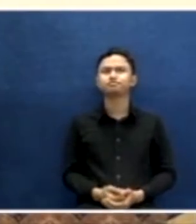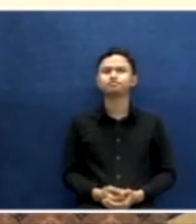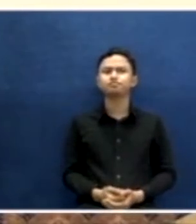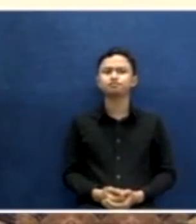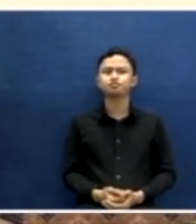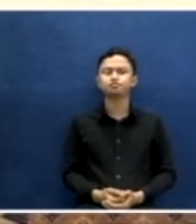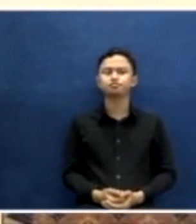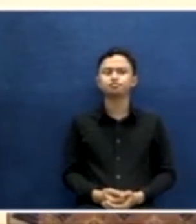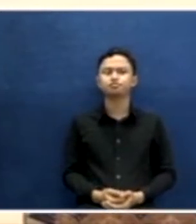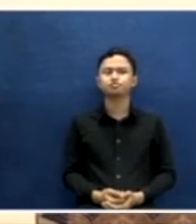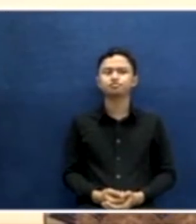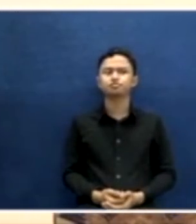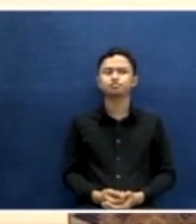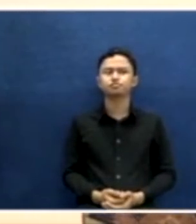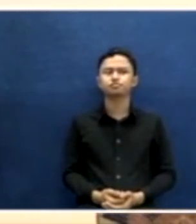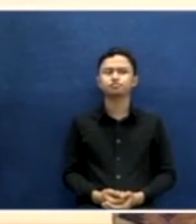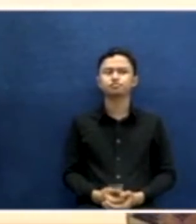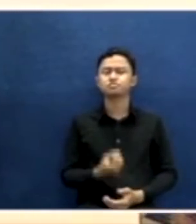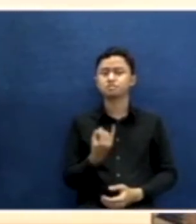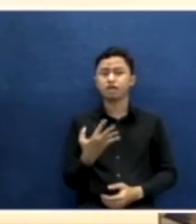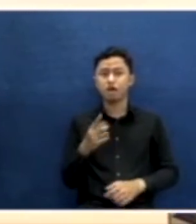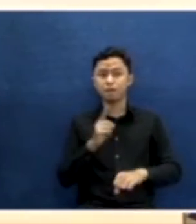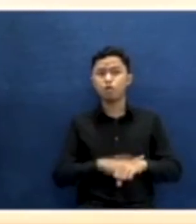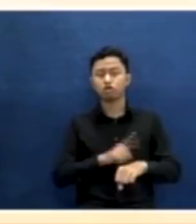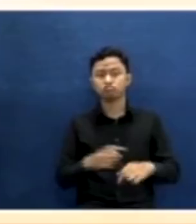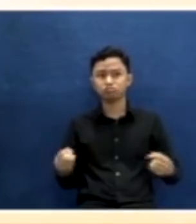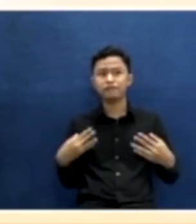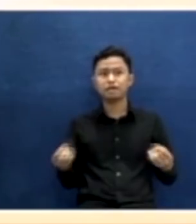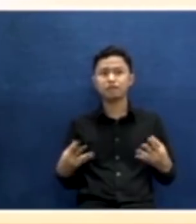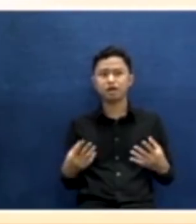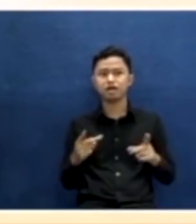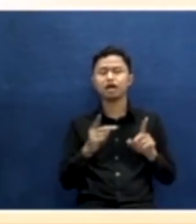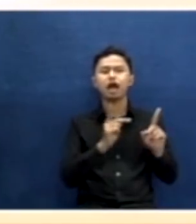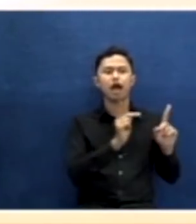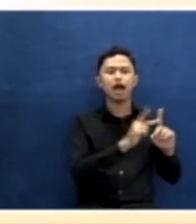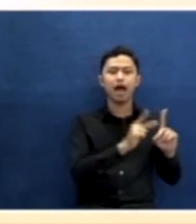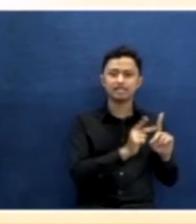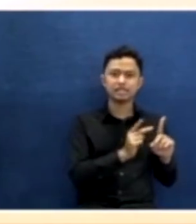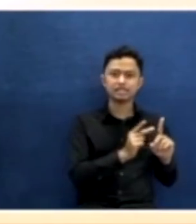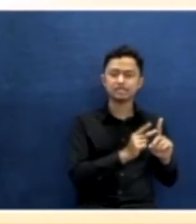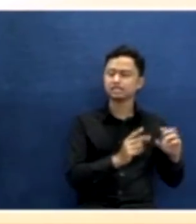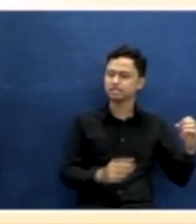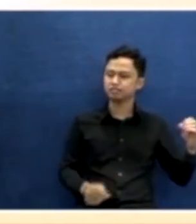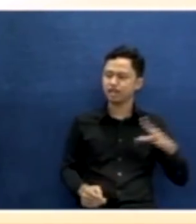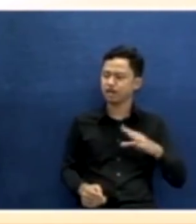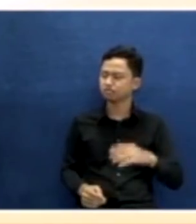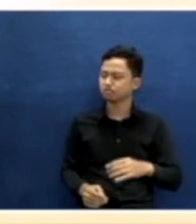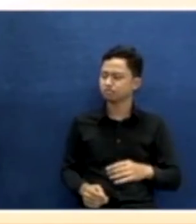dilakukan setelah beberapa waktu tiba-tiba hasil penyusup berkata kepada seluruh masyarakat